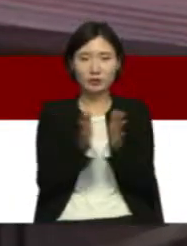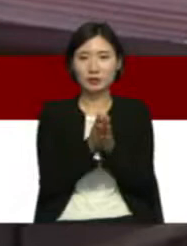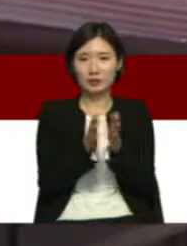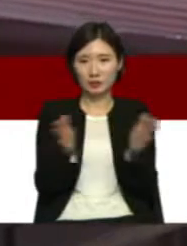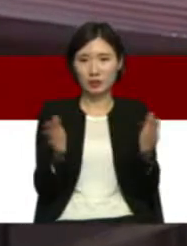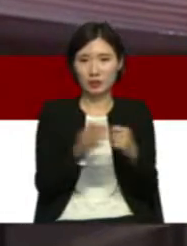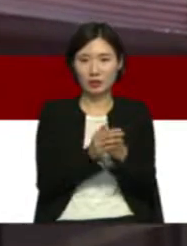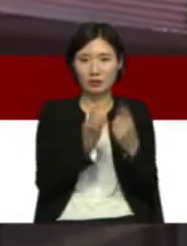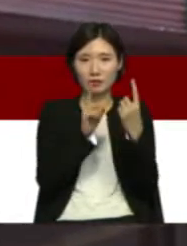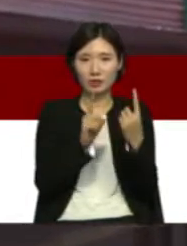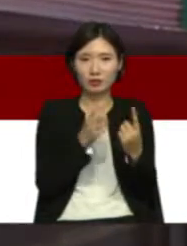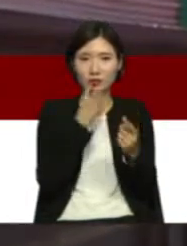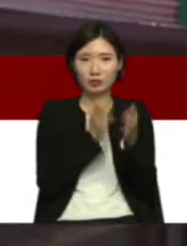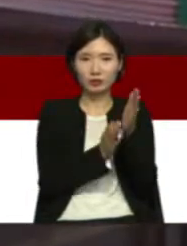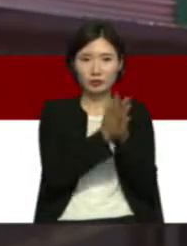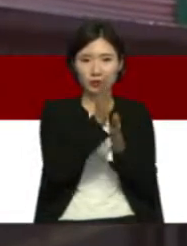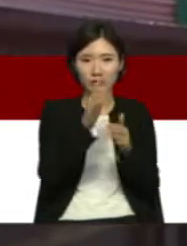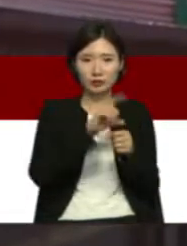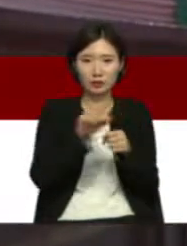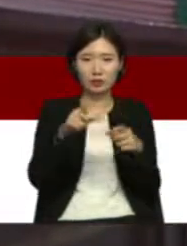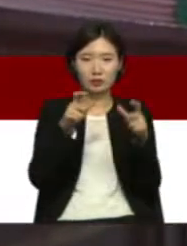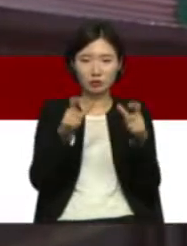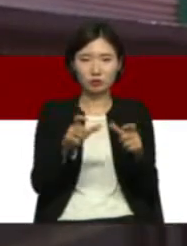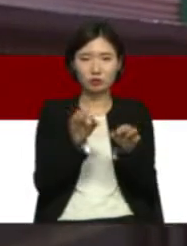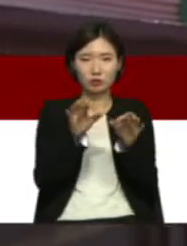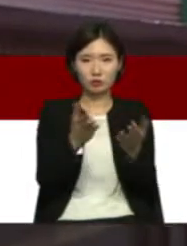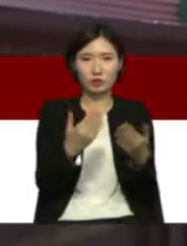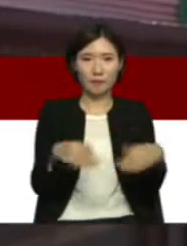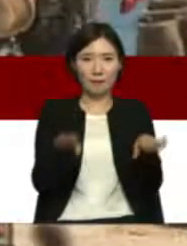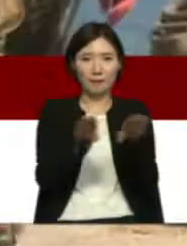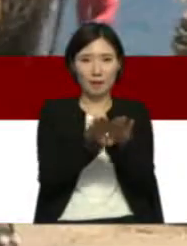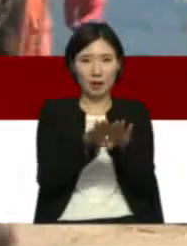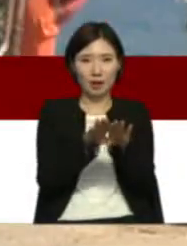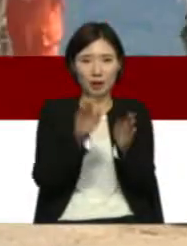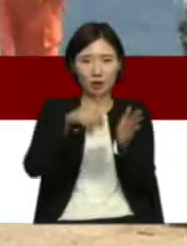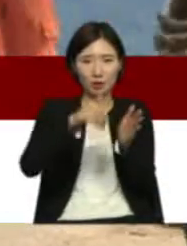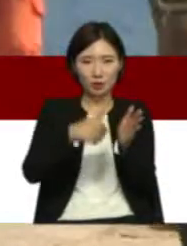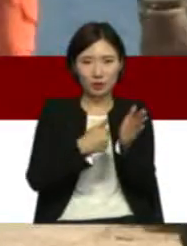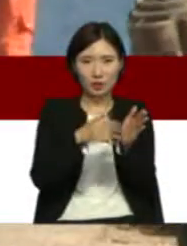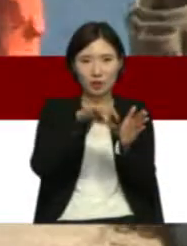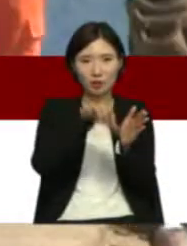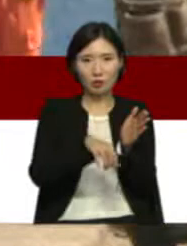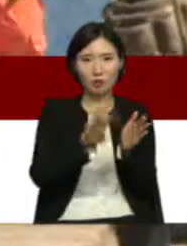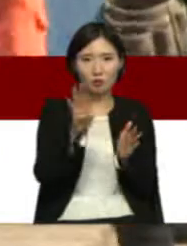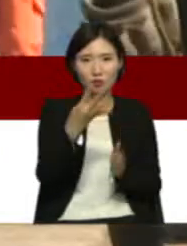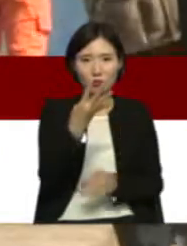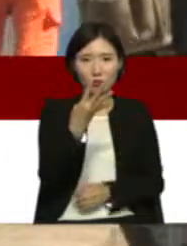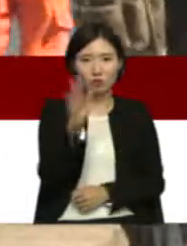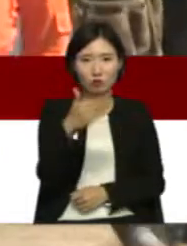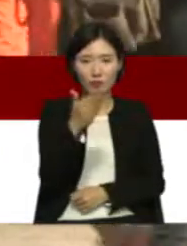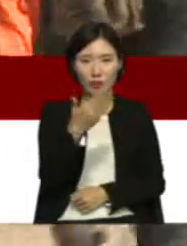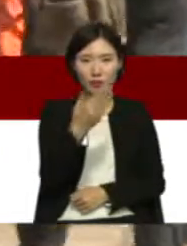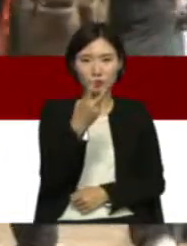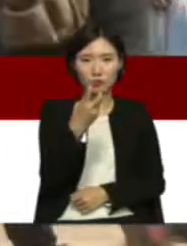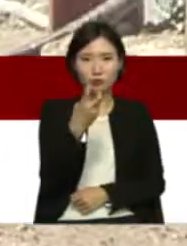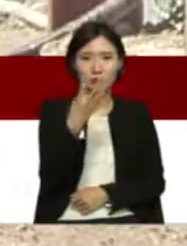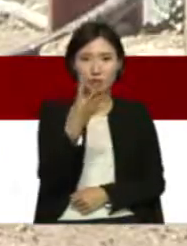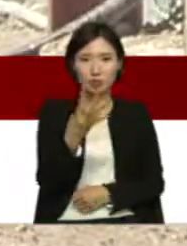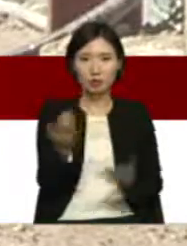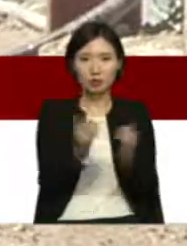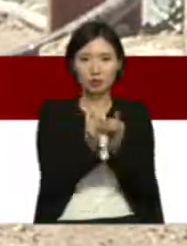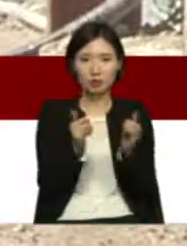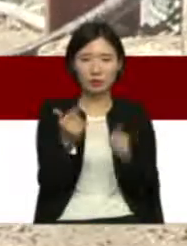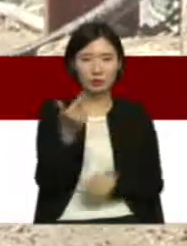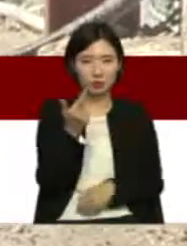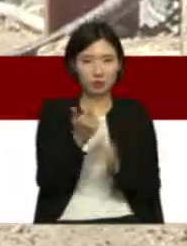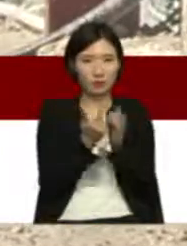들어갔습니다. 대상은 서울시와 자치구, 투자 출연 기관의 발주 공사 현장 924곳에 근로자 6천